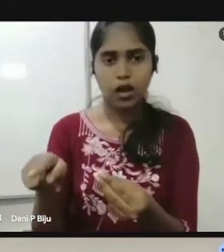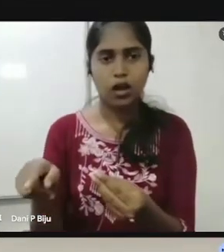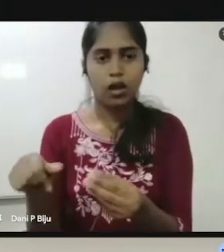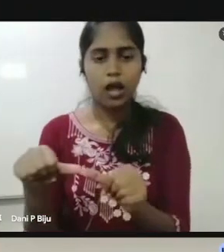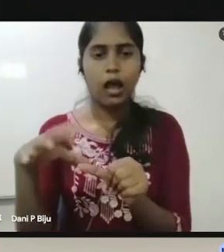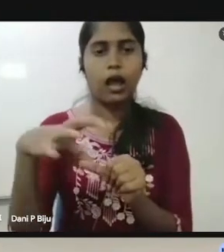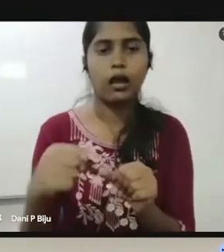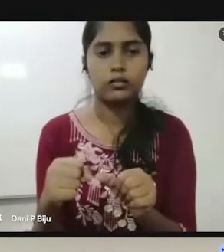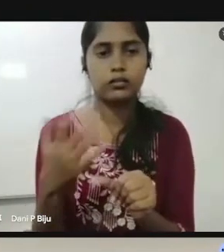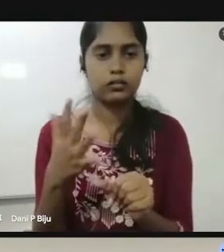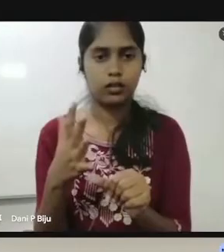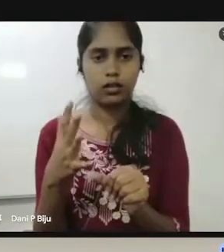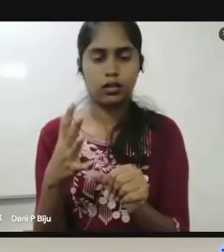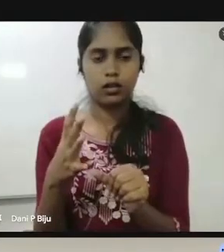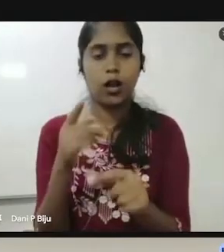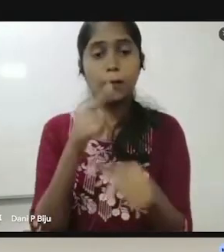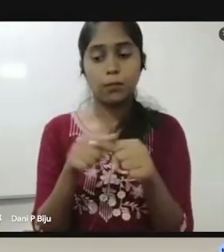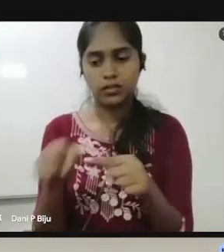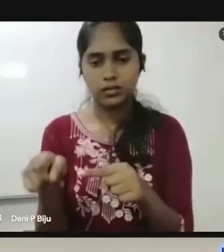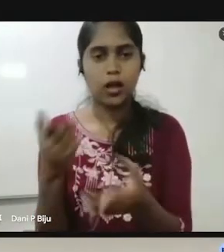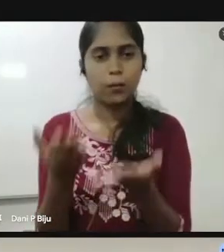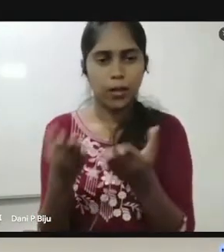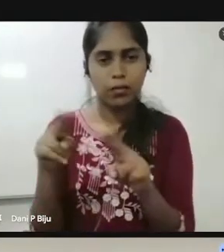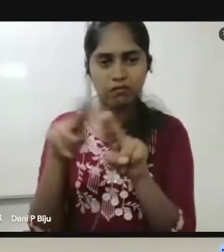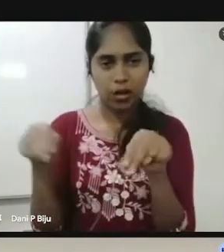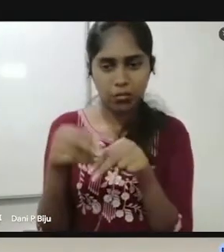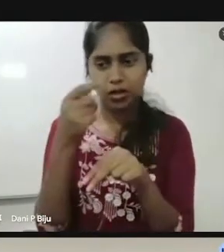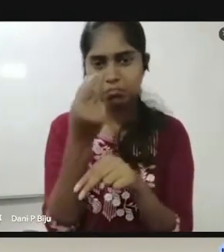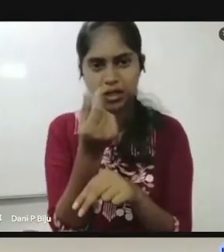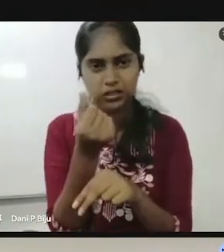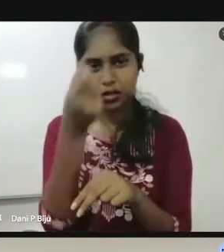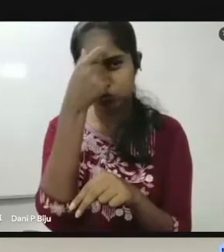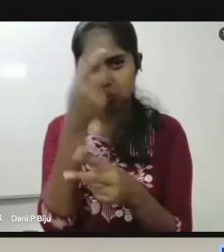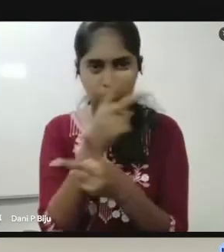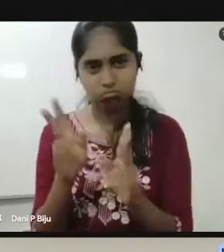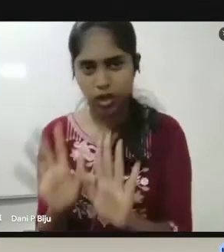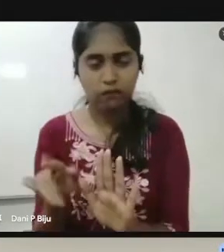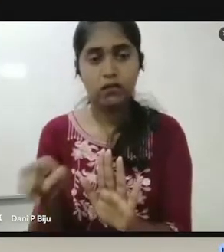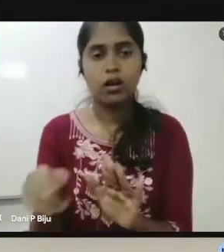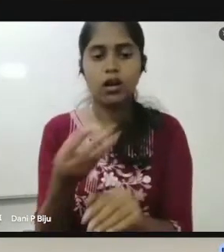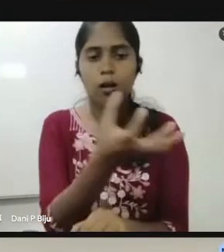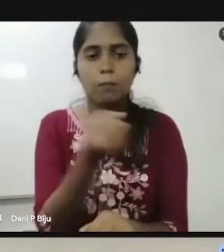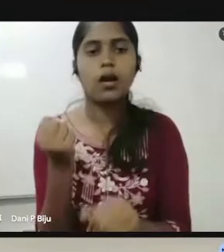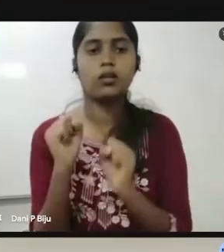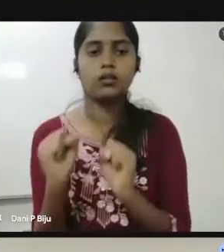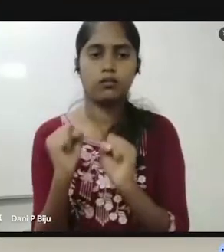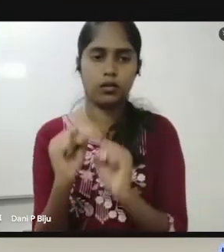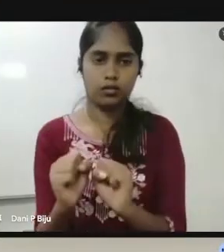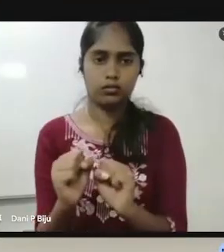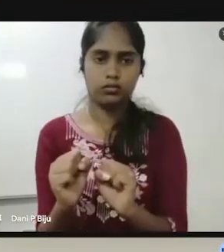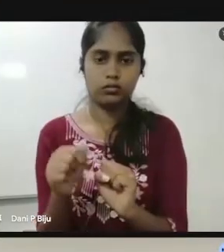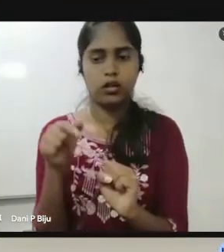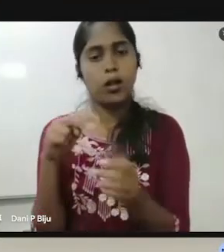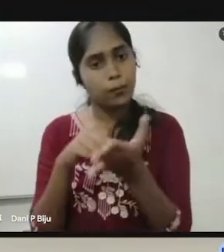ചിലപ്പോൾ ആക്സസിബിൾ അല്ലായിരിക്കും, അത് വിദേശത്ത് മാത്രമേ കാണത്തുള്ളായിരിക്കാം. അങ്ങനെയൊക്കെ ഉള്ള എന്ത് ടൈപ്പ് തടസ്സമാണോ ഉള്ളതെന്ന് കണ്ടുപിടിക്കും, അതിന് നമുക്ക്